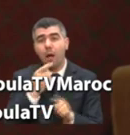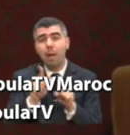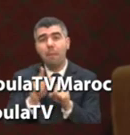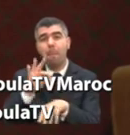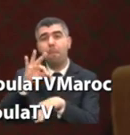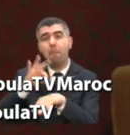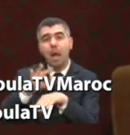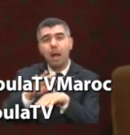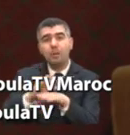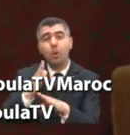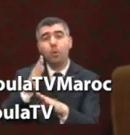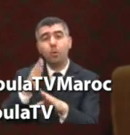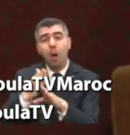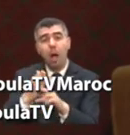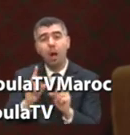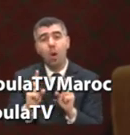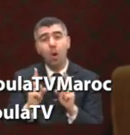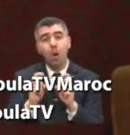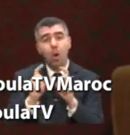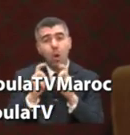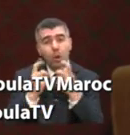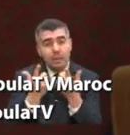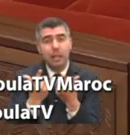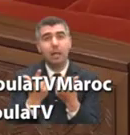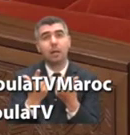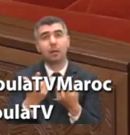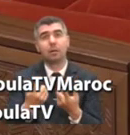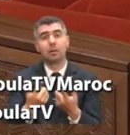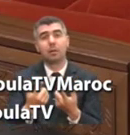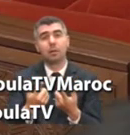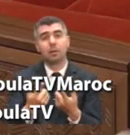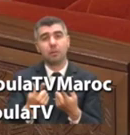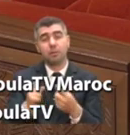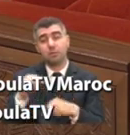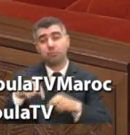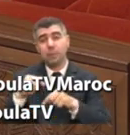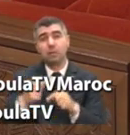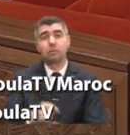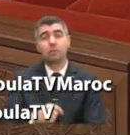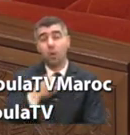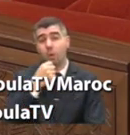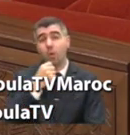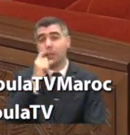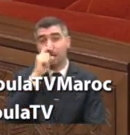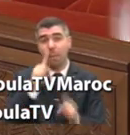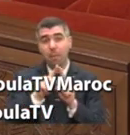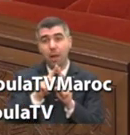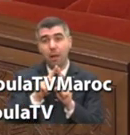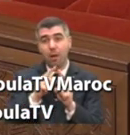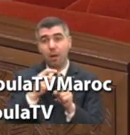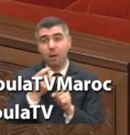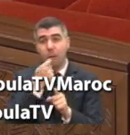مزمنة كالسرطان وأمراض القلب وكذلك أمراض الغدد، وهي أدوية لا يمكن الاستغناء